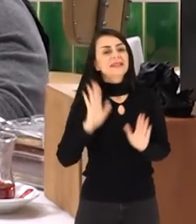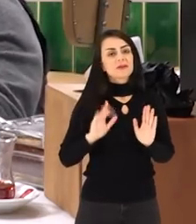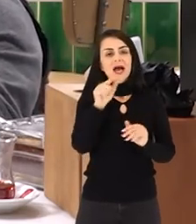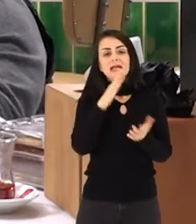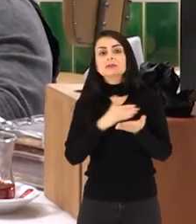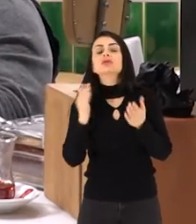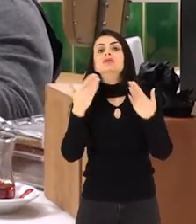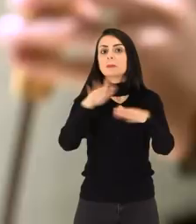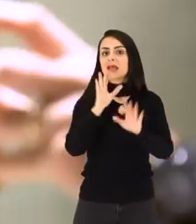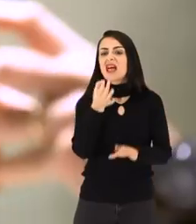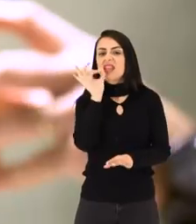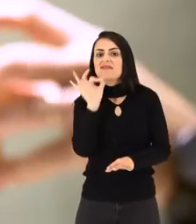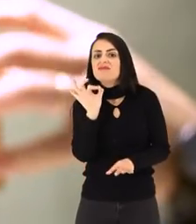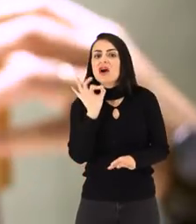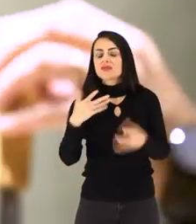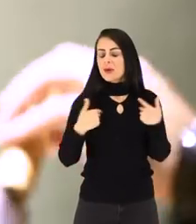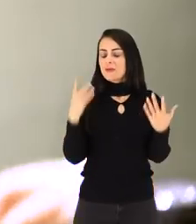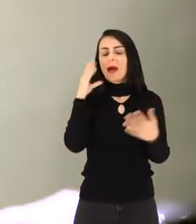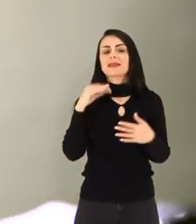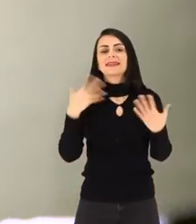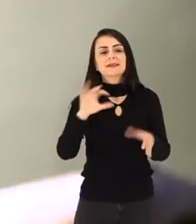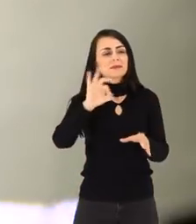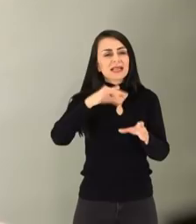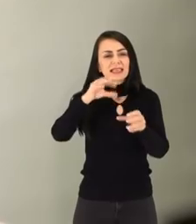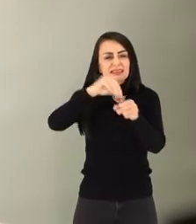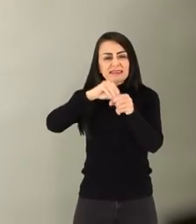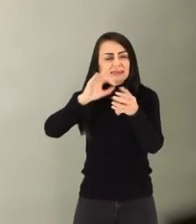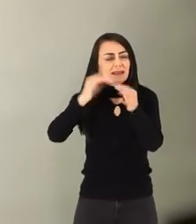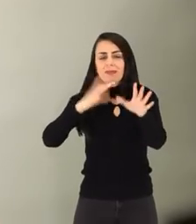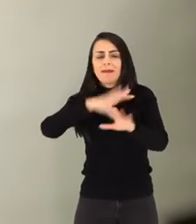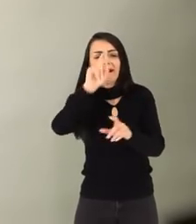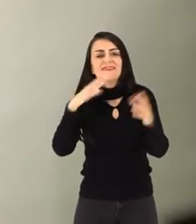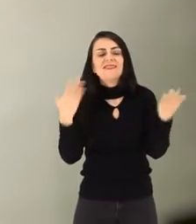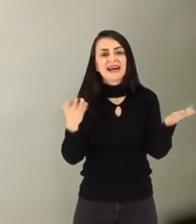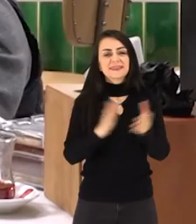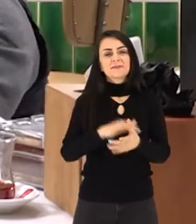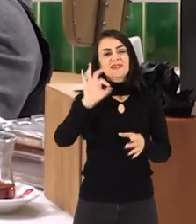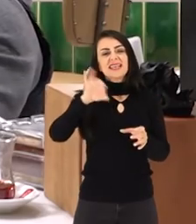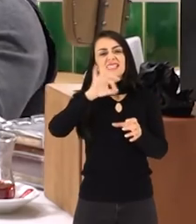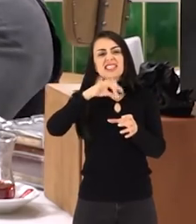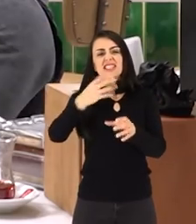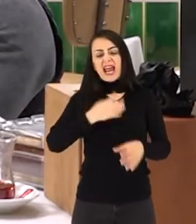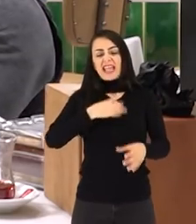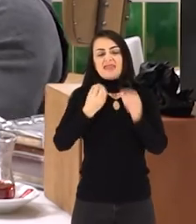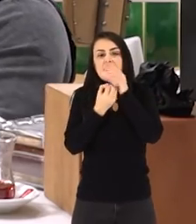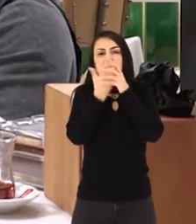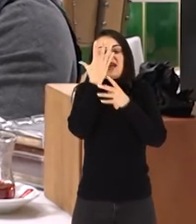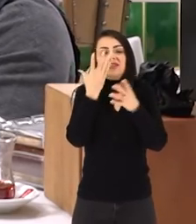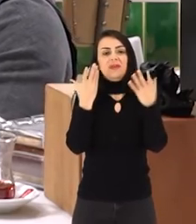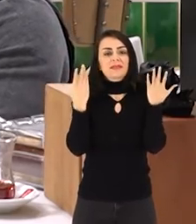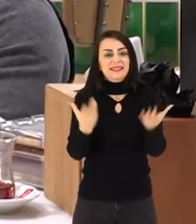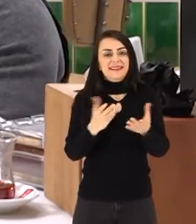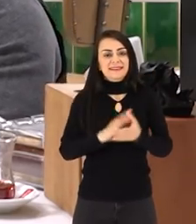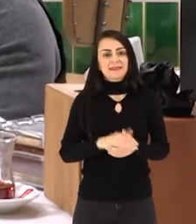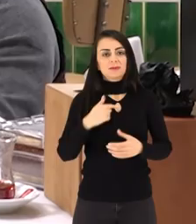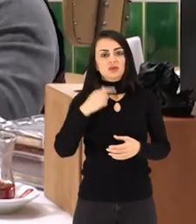bana. Anladın mı ben seni? Ne koydunuz? Çaya ne koydunuz? Onu söyleyeyim. Çaya burada biz kendi... Çay da kendi bahçemizden etler gibi. Tamam. Bu